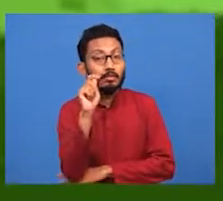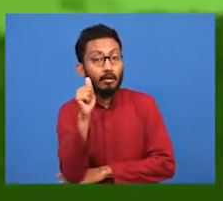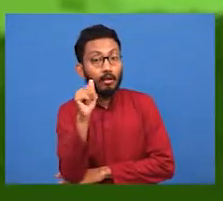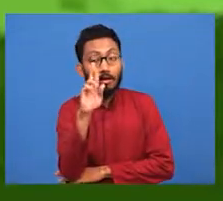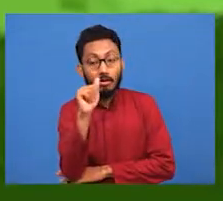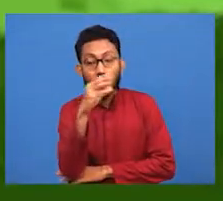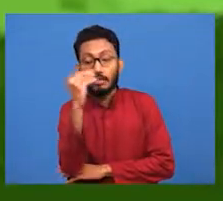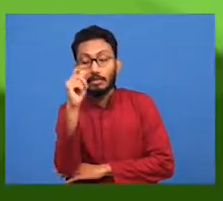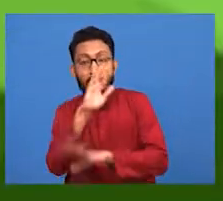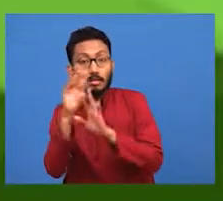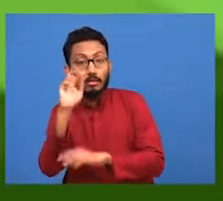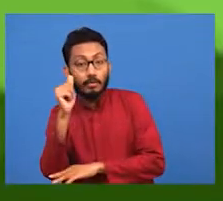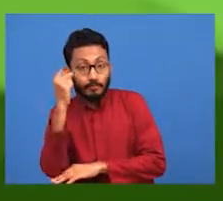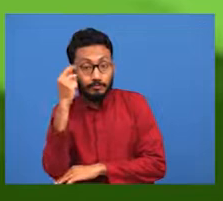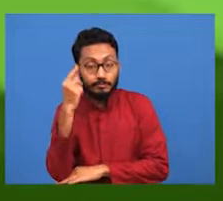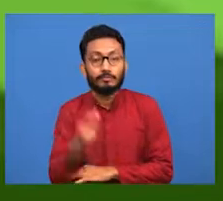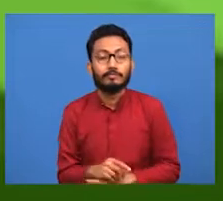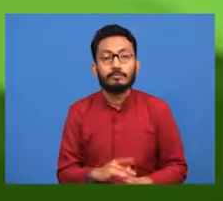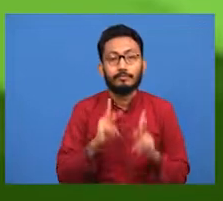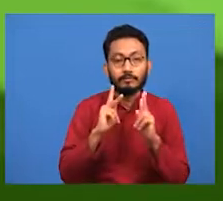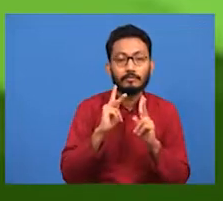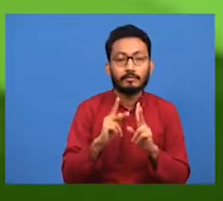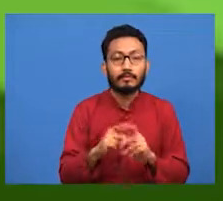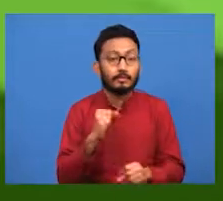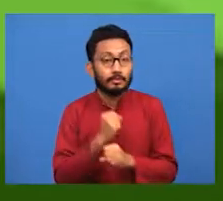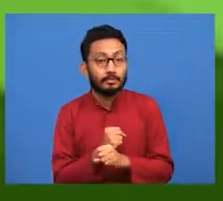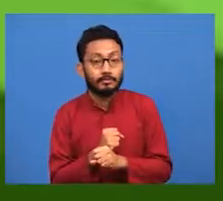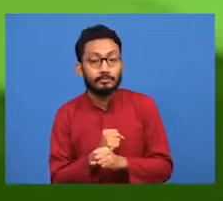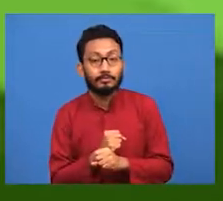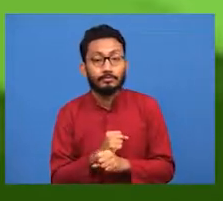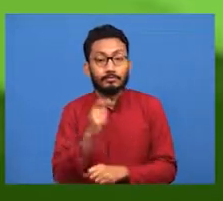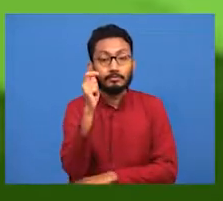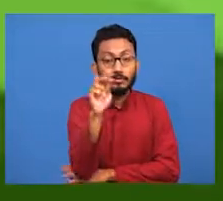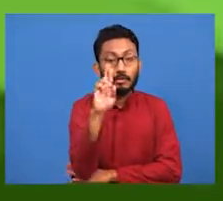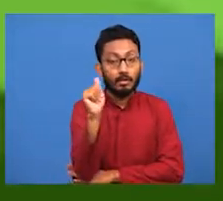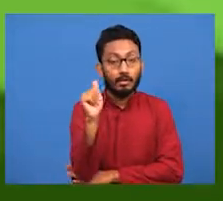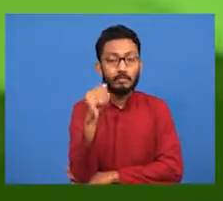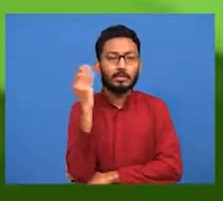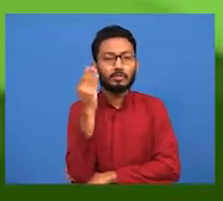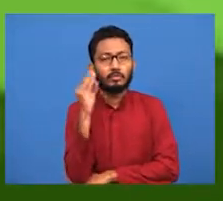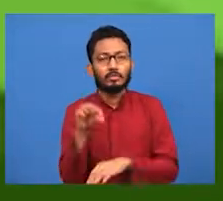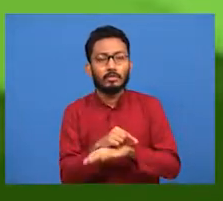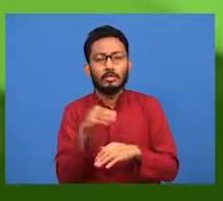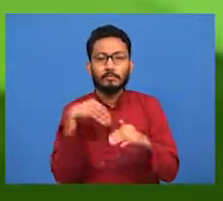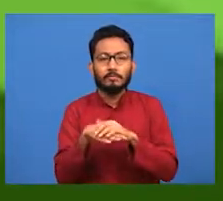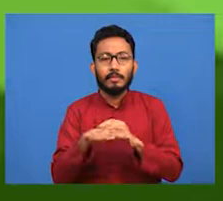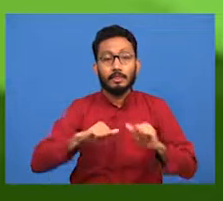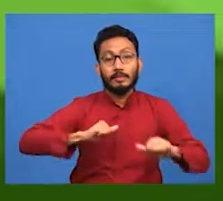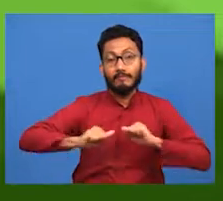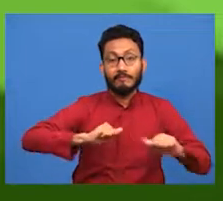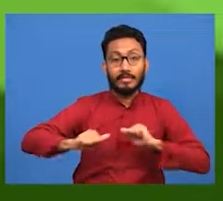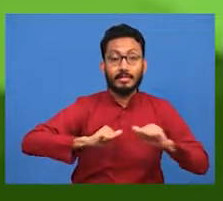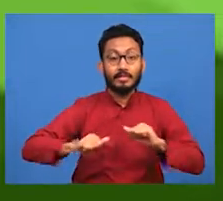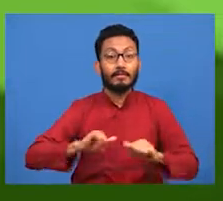Pandai! Ya, kata kerja aktif transitif biasa kita gunakan dalam aktiviti harian yang